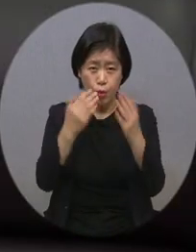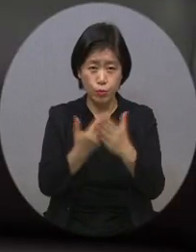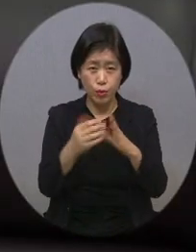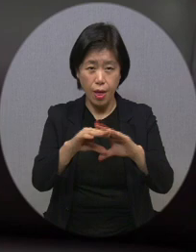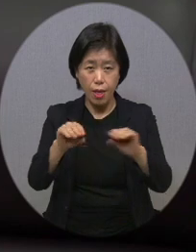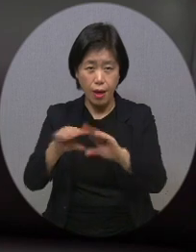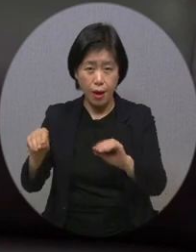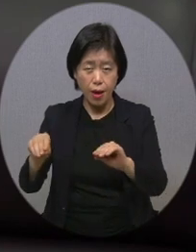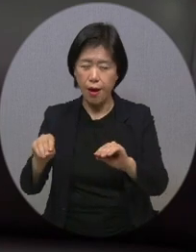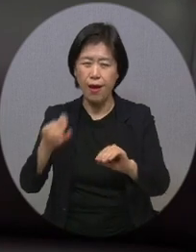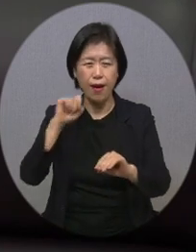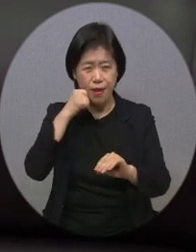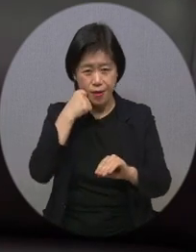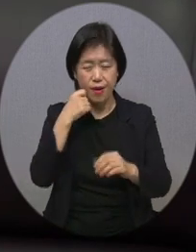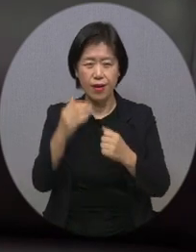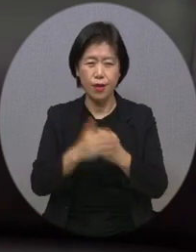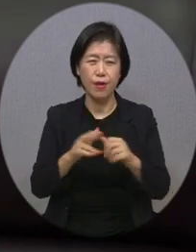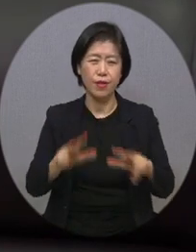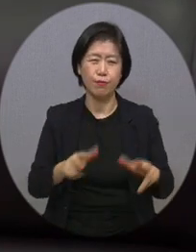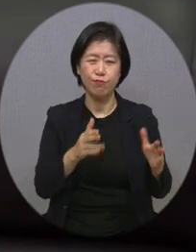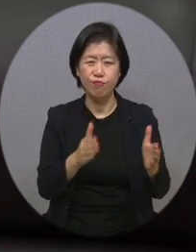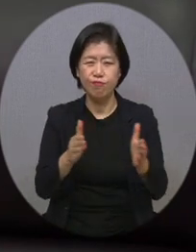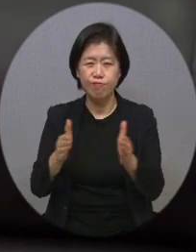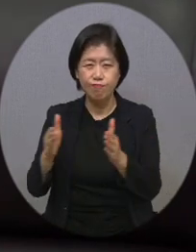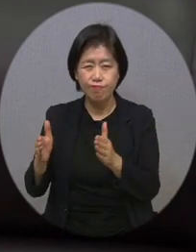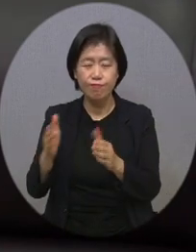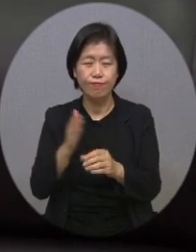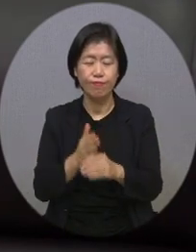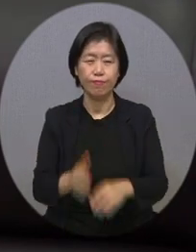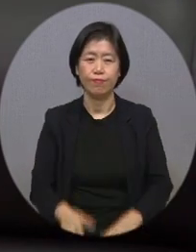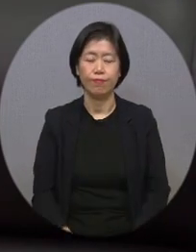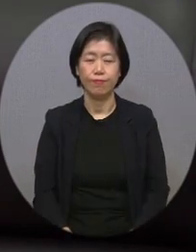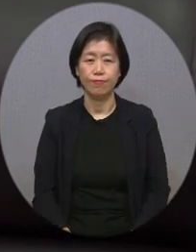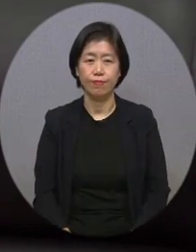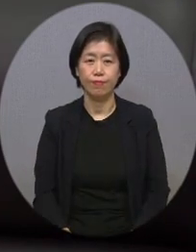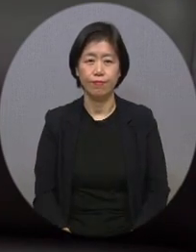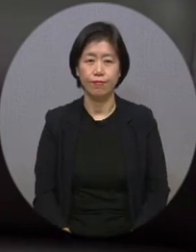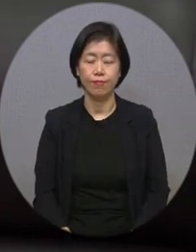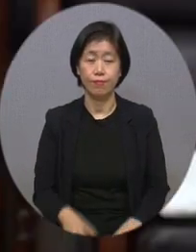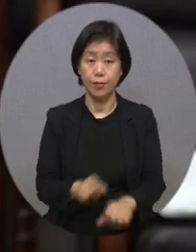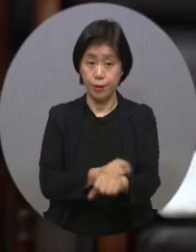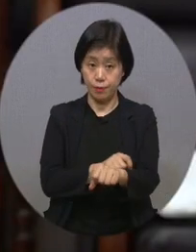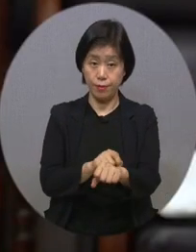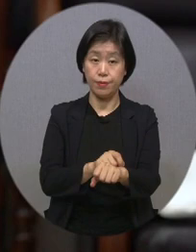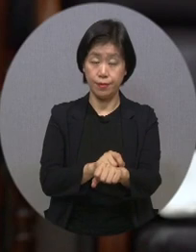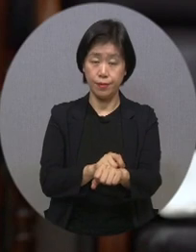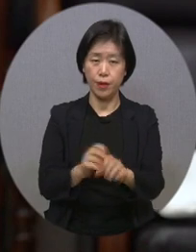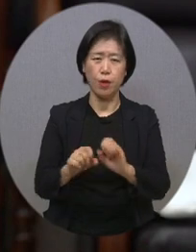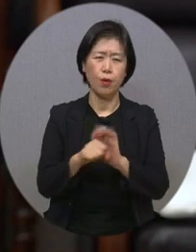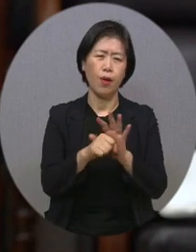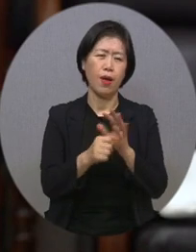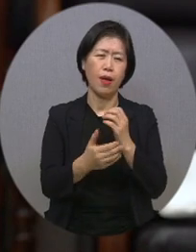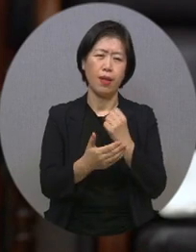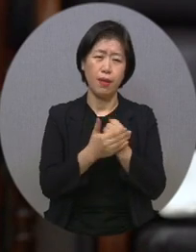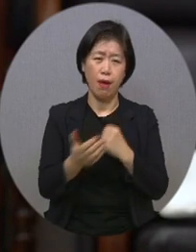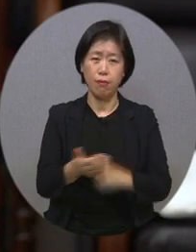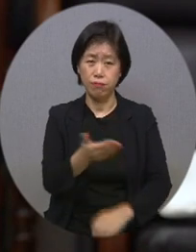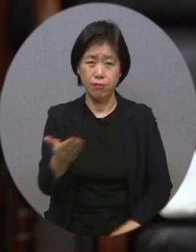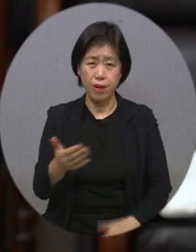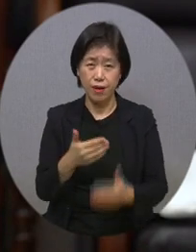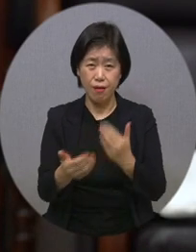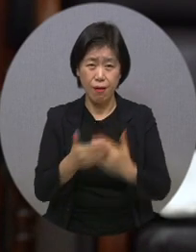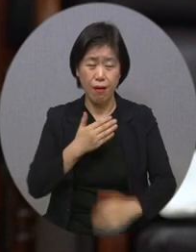차근차근 준비해가면서 하는데 기본적으로 특히 코로나 때 우리가 경험을 해보셔서 알잖아요.